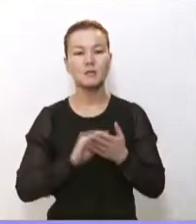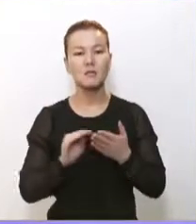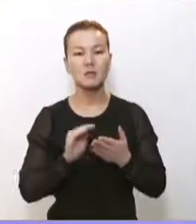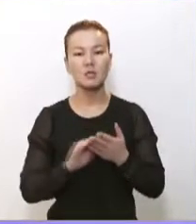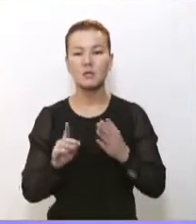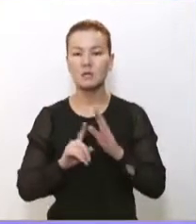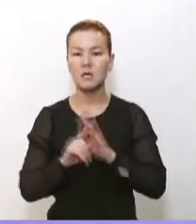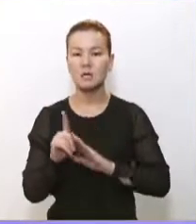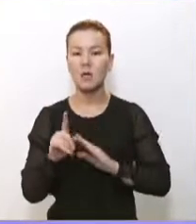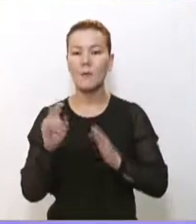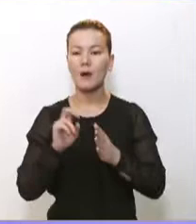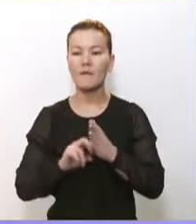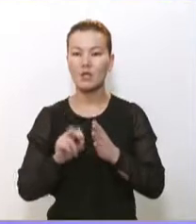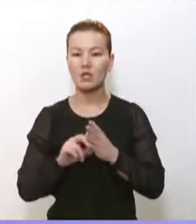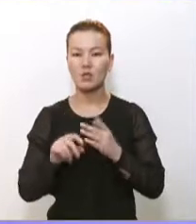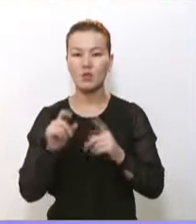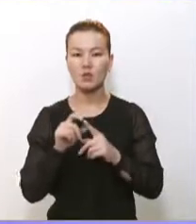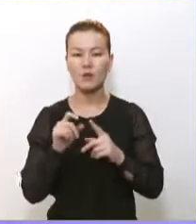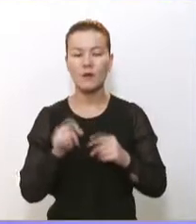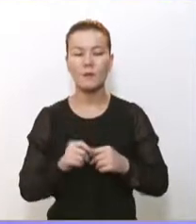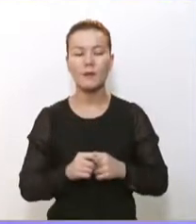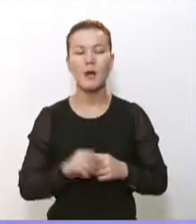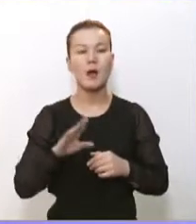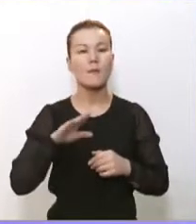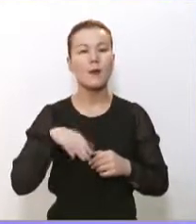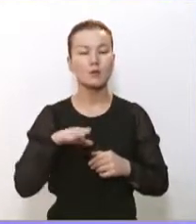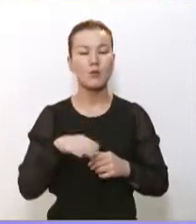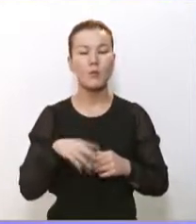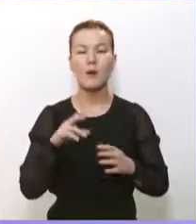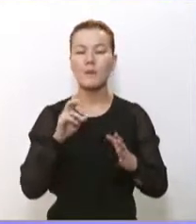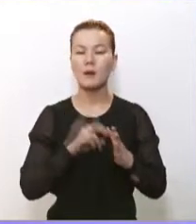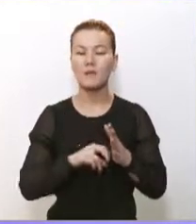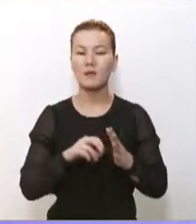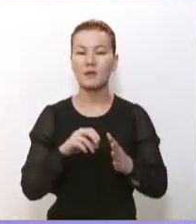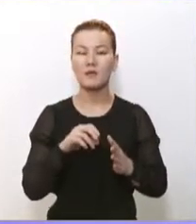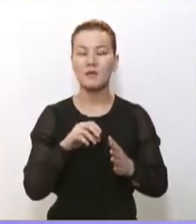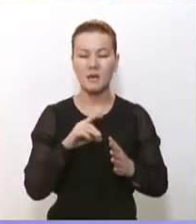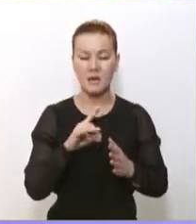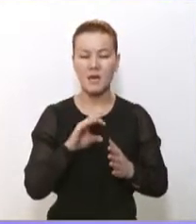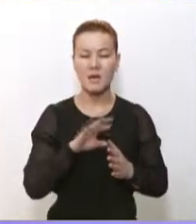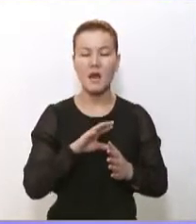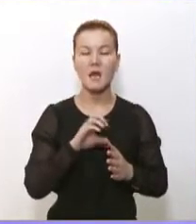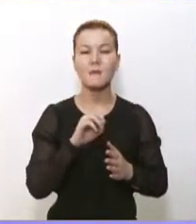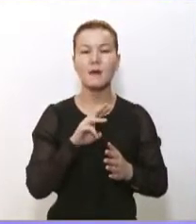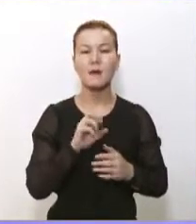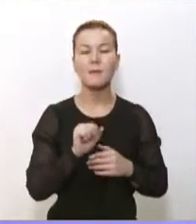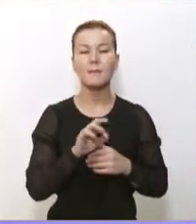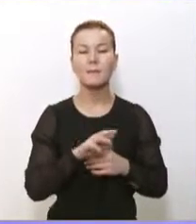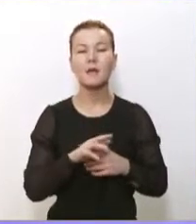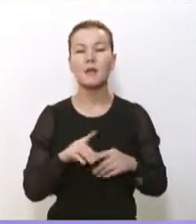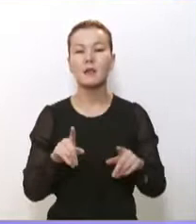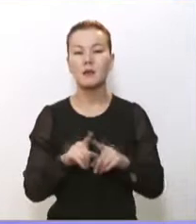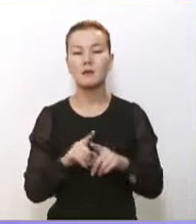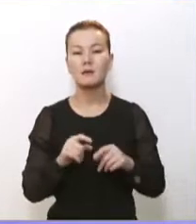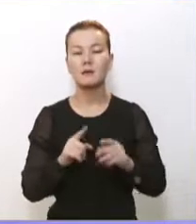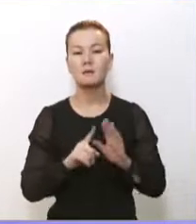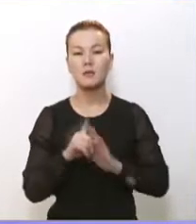Запишите сначала проверочное слово, потом проверяемое. Итак, начали.